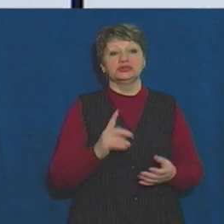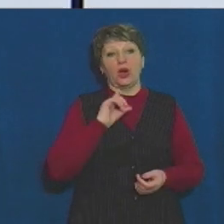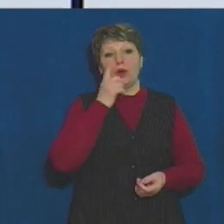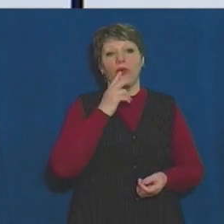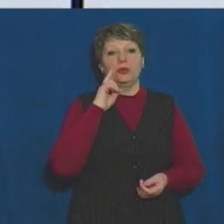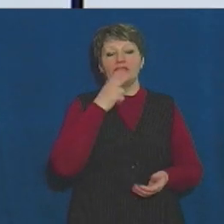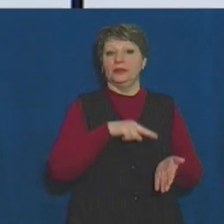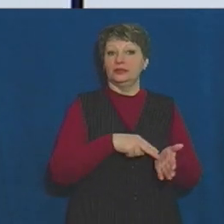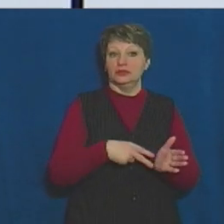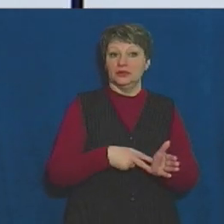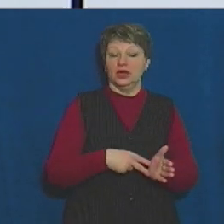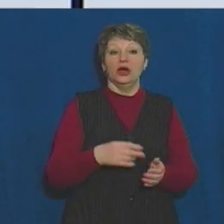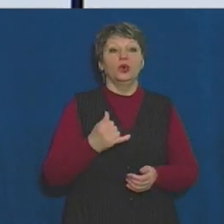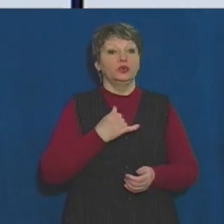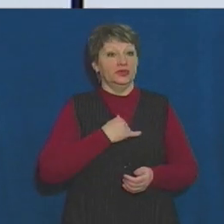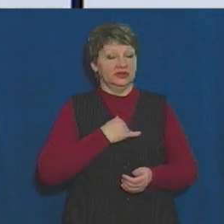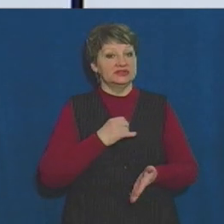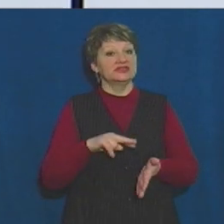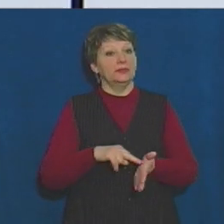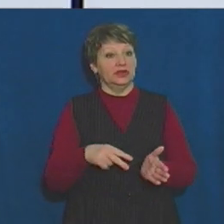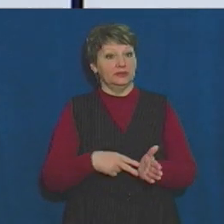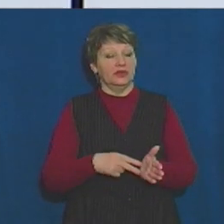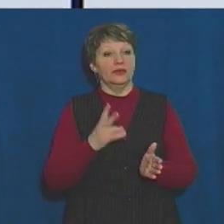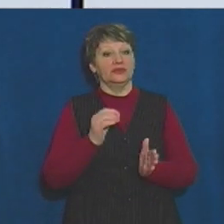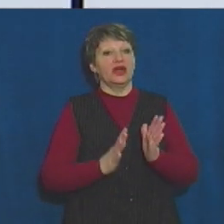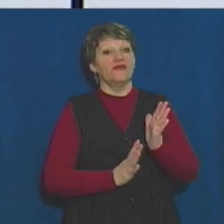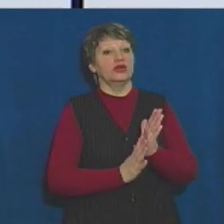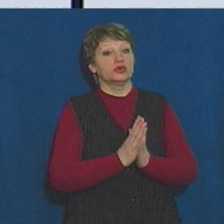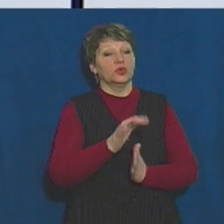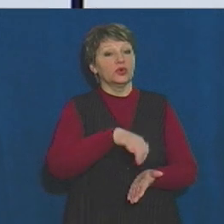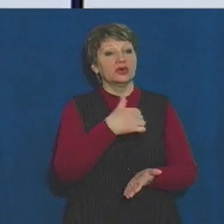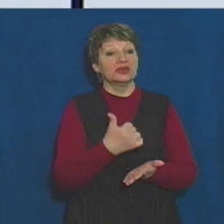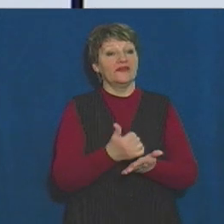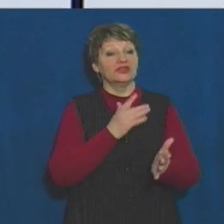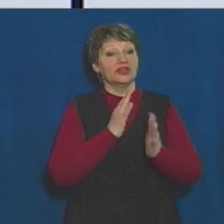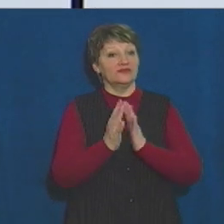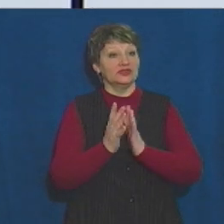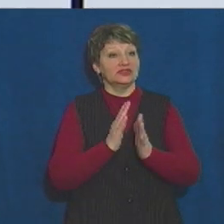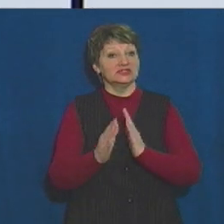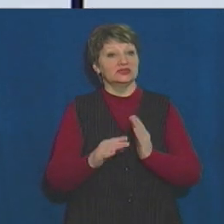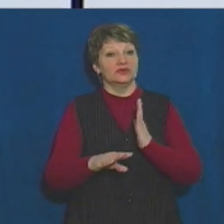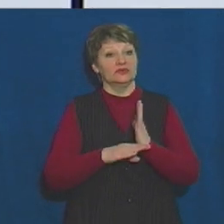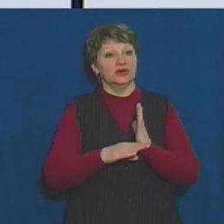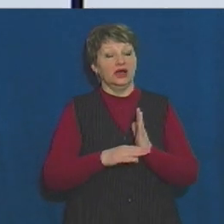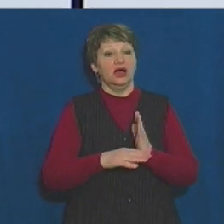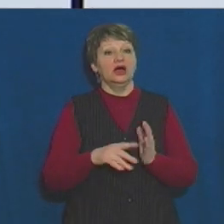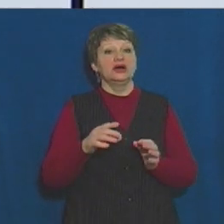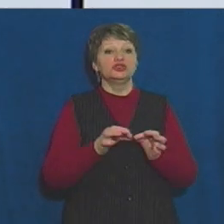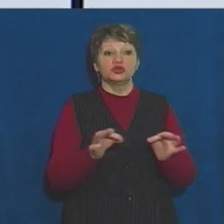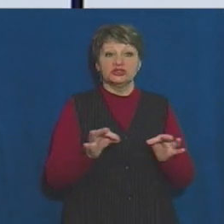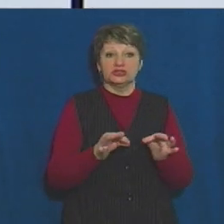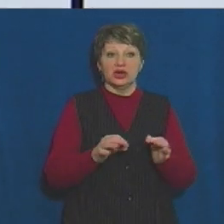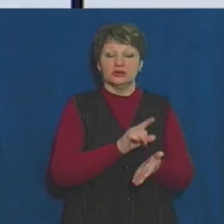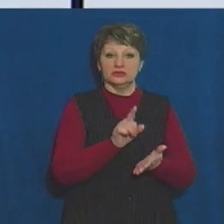Діяльність лісгоспу запланована на вирощування головних лісоутворюючих порід. Так, для сосни це вік 90 років. Тобто, на протязі